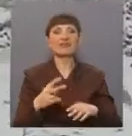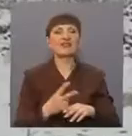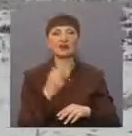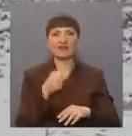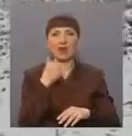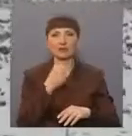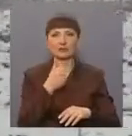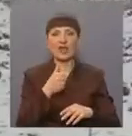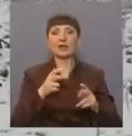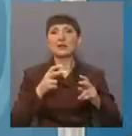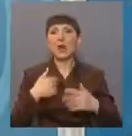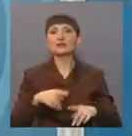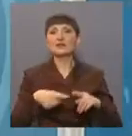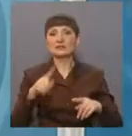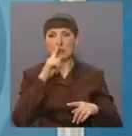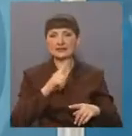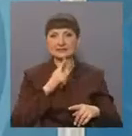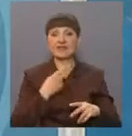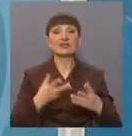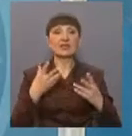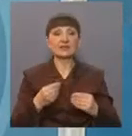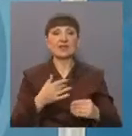год. Длятся они около месяца. В эти дни